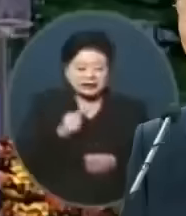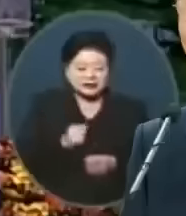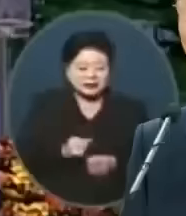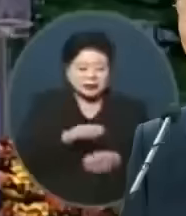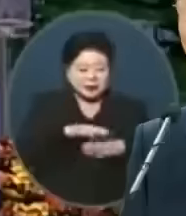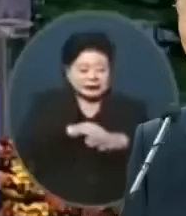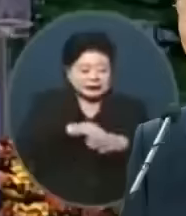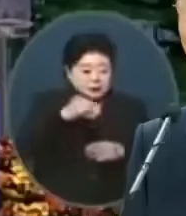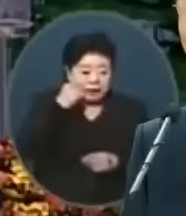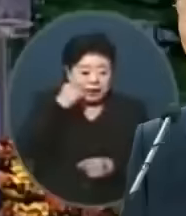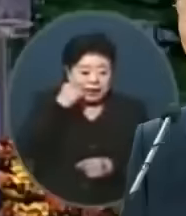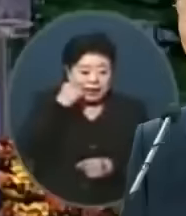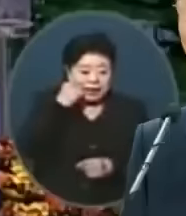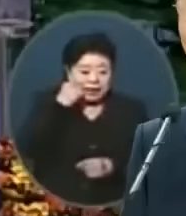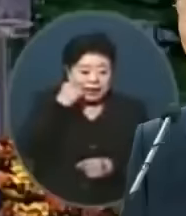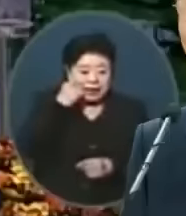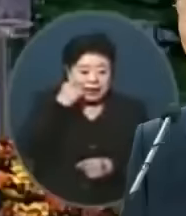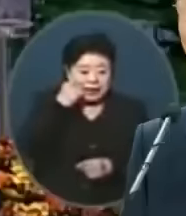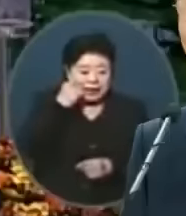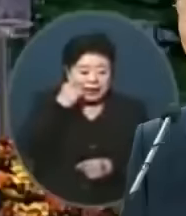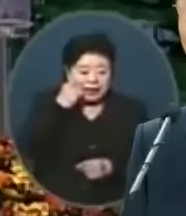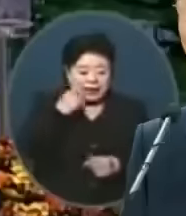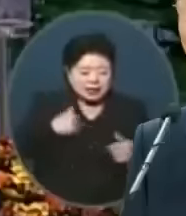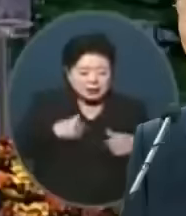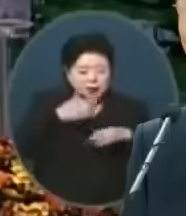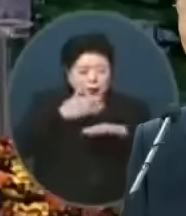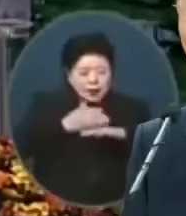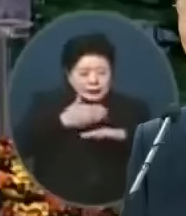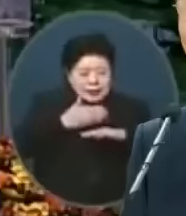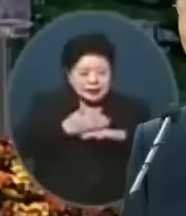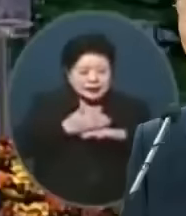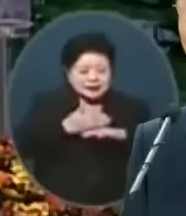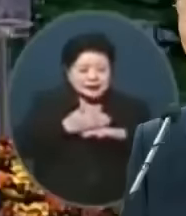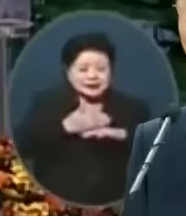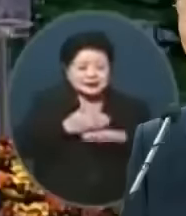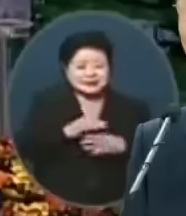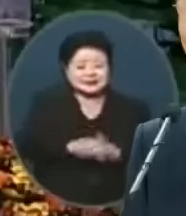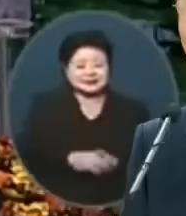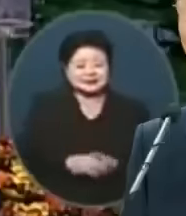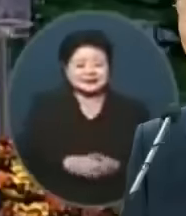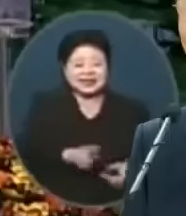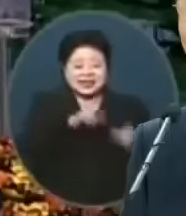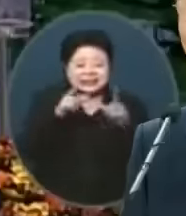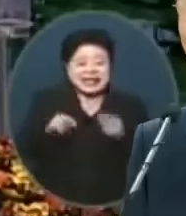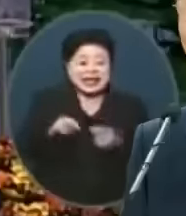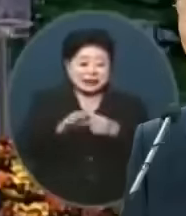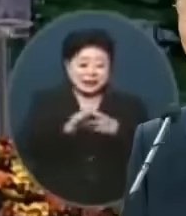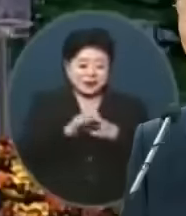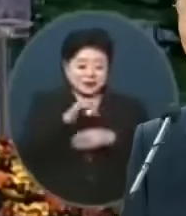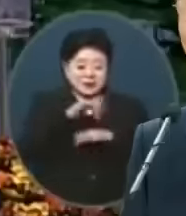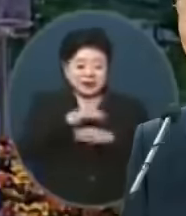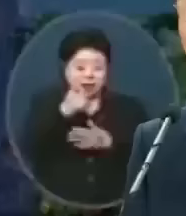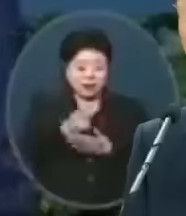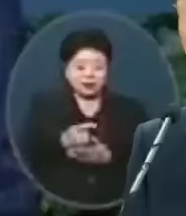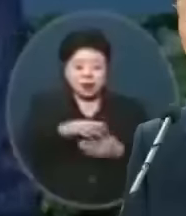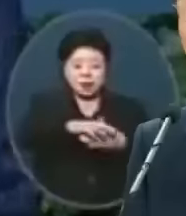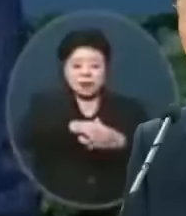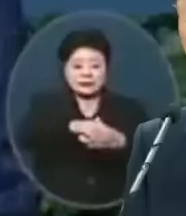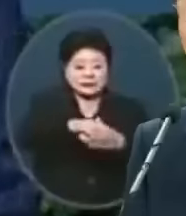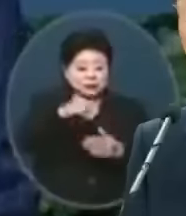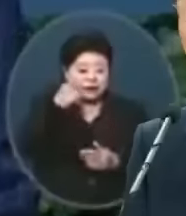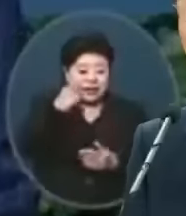만지지도 못하는데 우리가 기쁘고 감사히 살면은 마귀가 와서 우리 만지지도